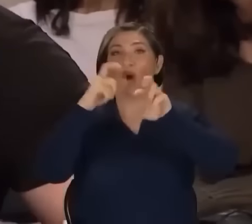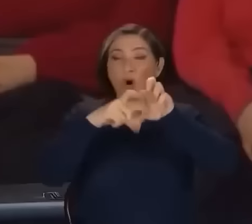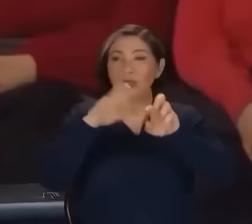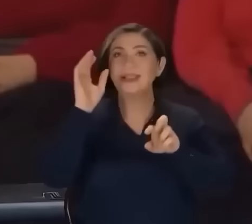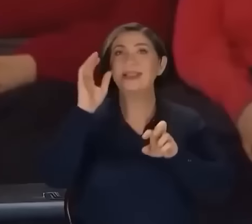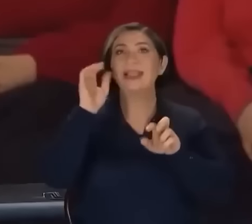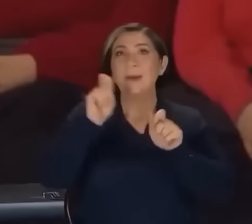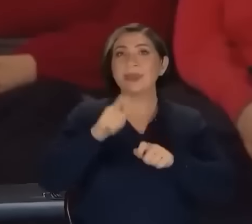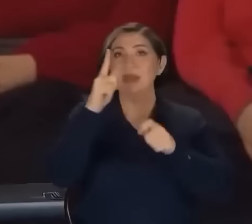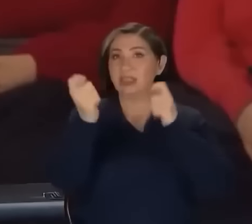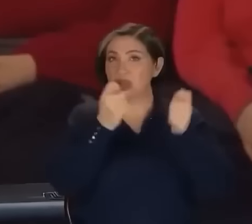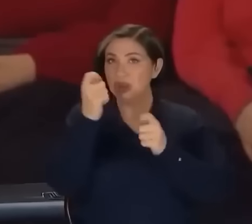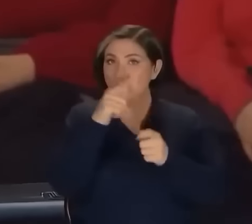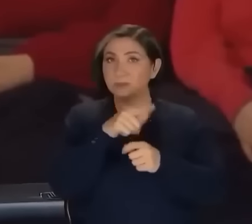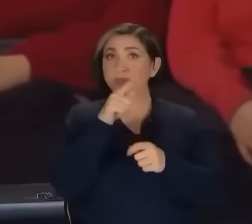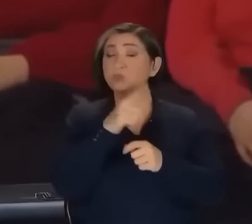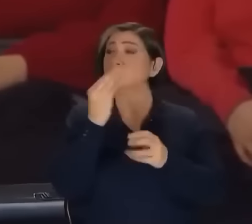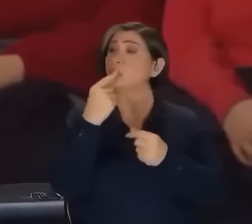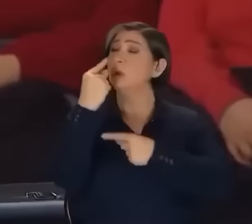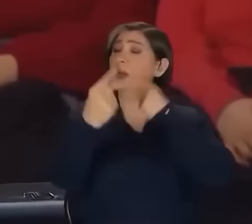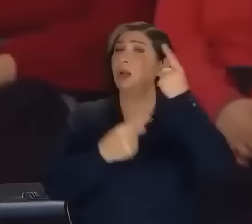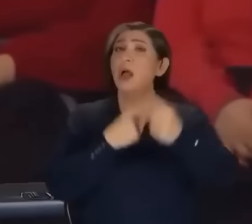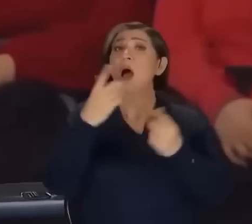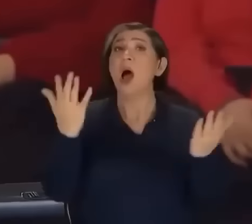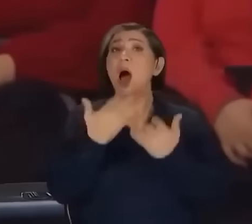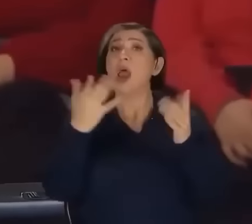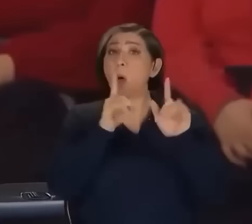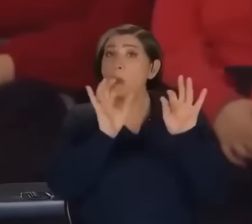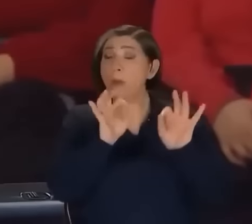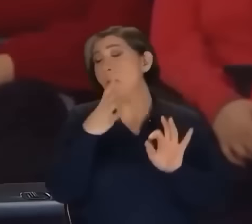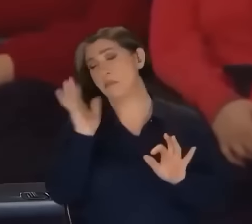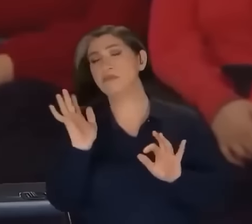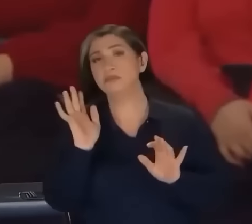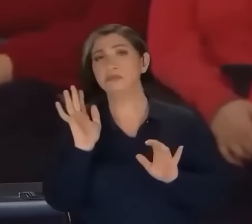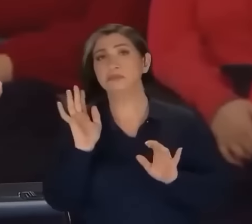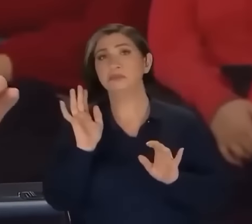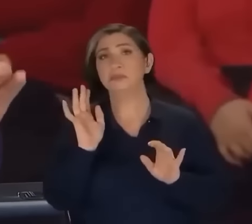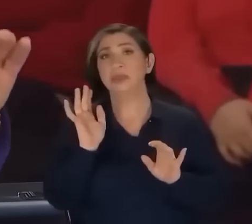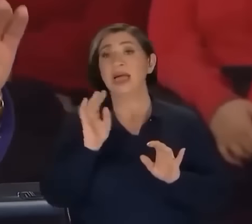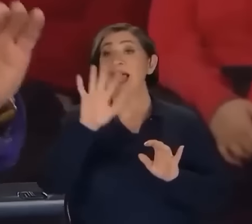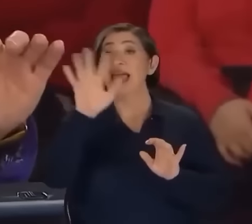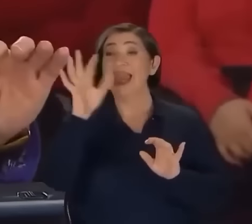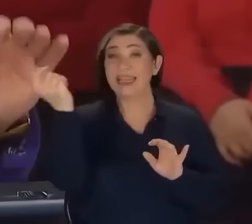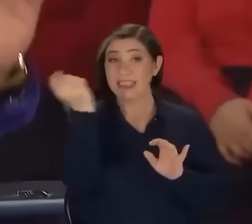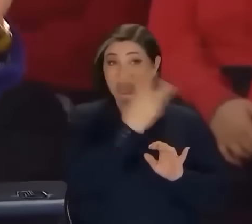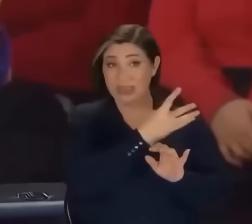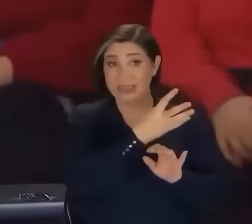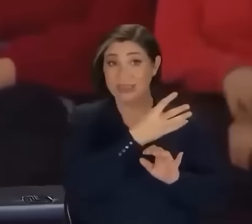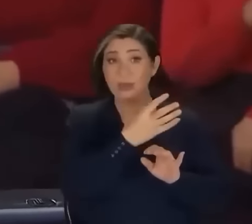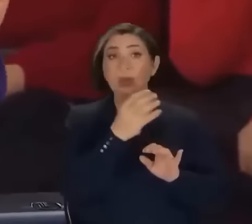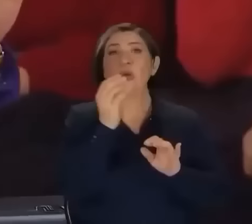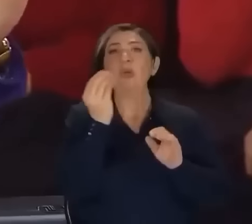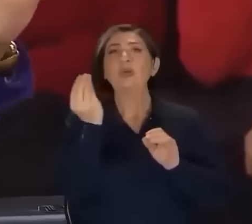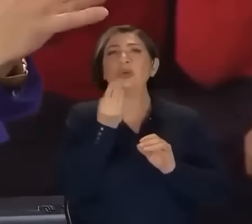yaptıkları bir iş O çok söylenir Yani hala öyle midir bilmiyorum 50 kişilik